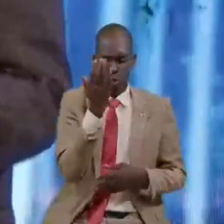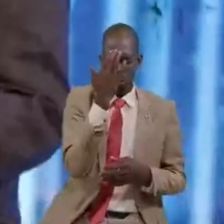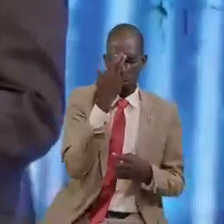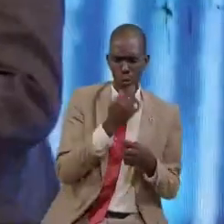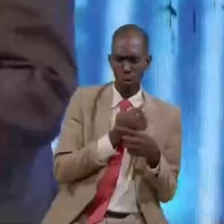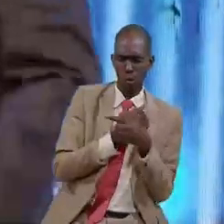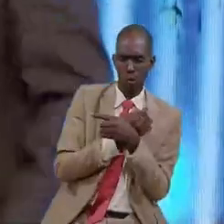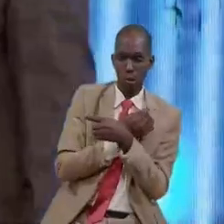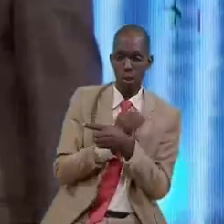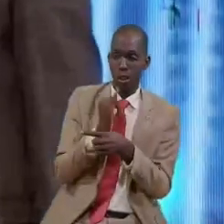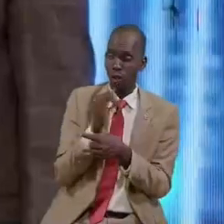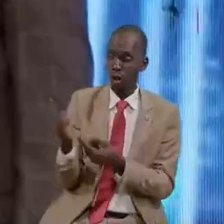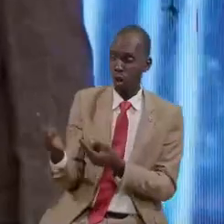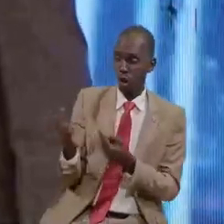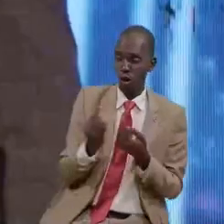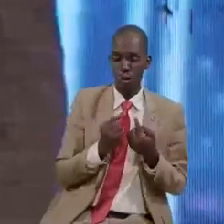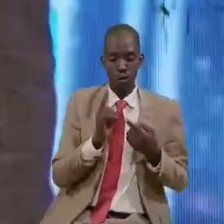animal viendra